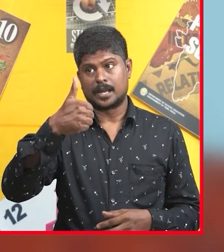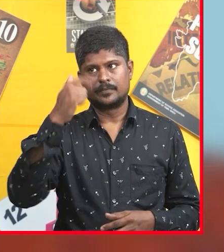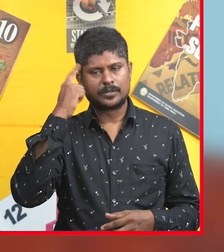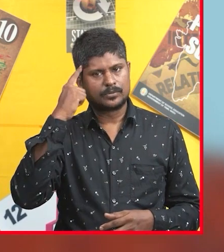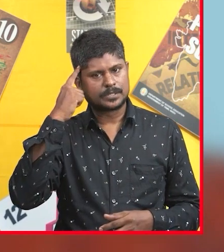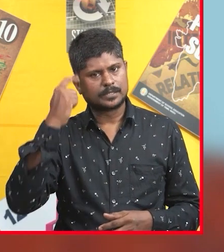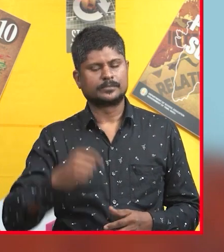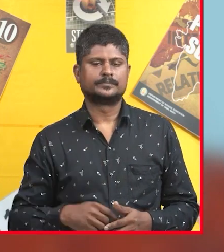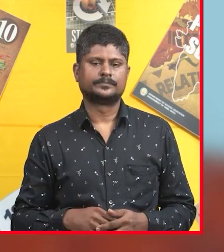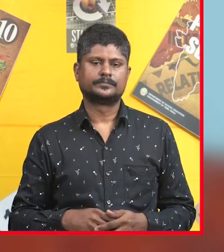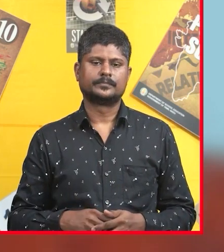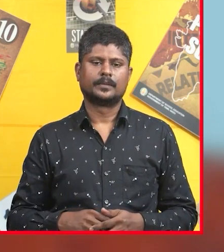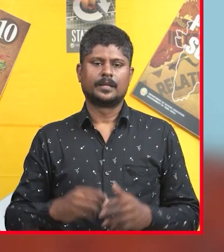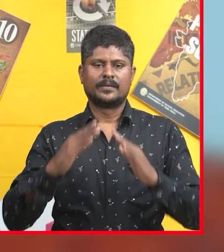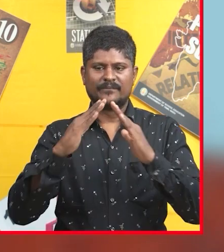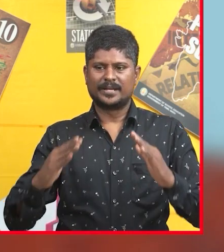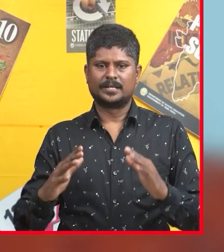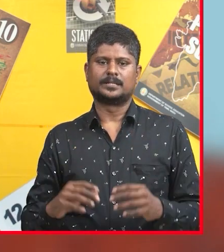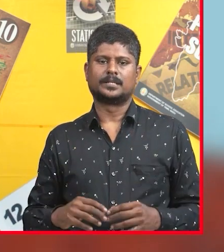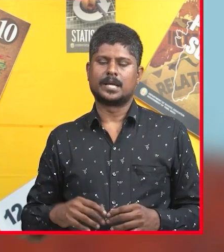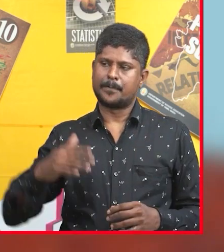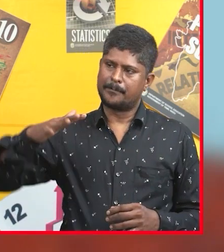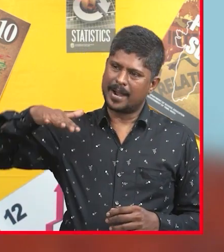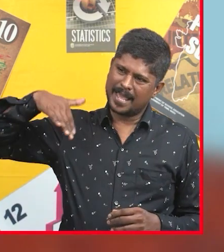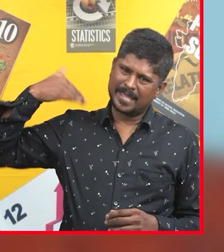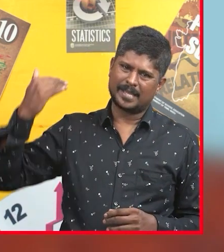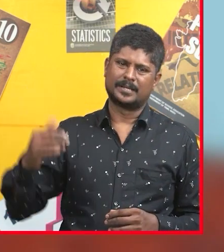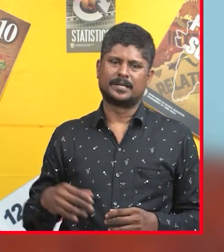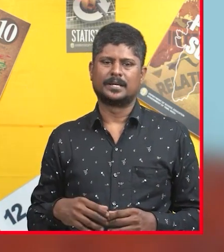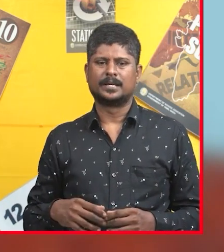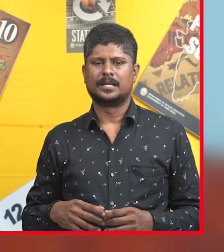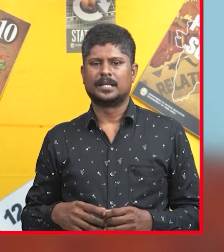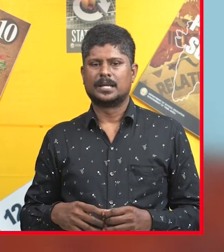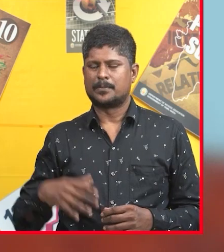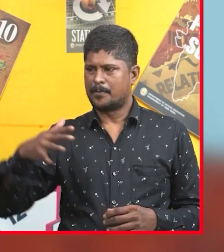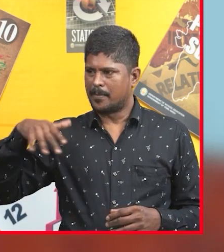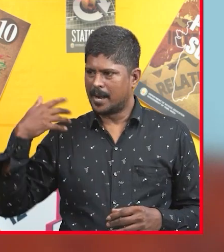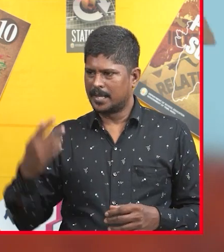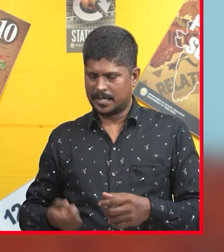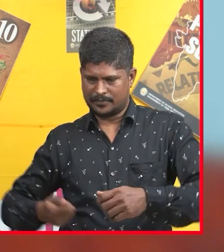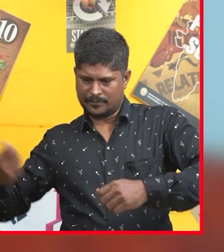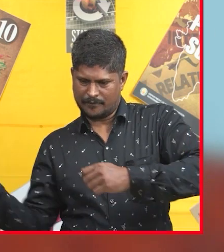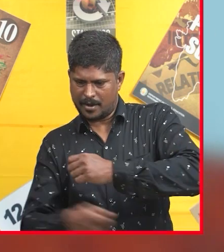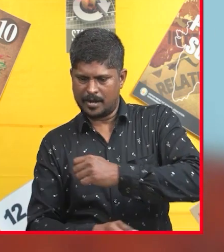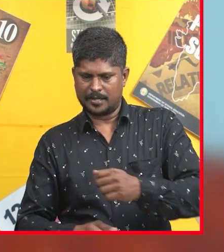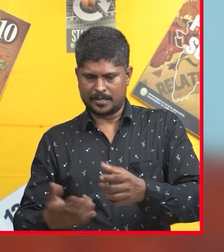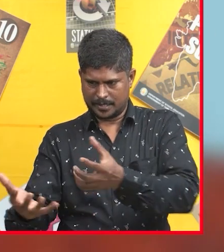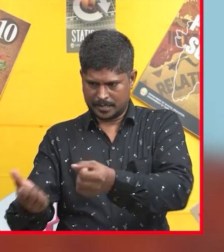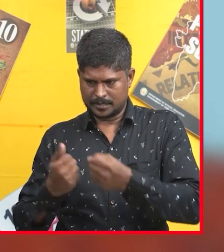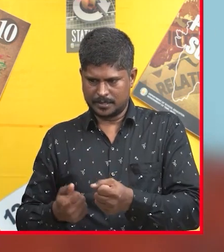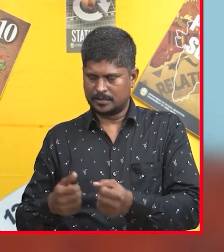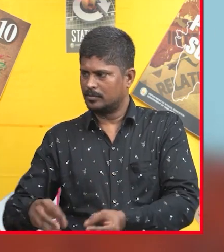அப்ப வீட்டில் இருந்த பழைய இரும்பு வாளை எடுத்து பணையம் வைக்கிறான், அதாவது